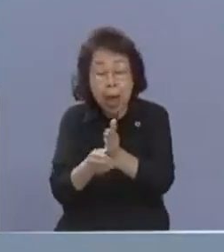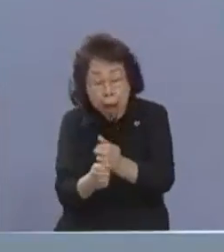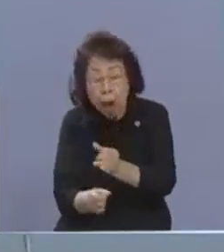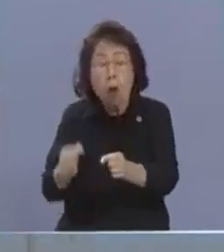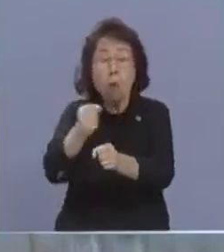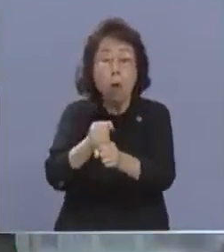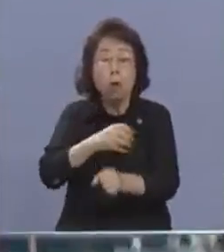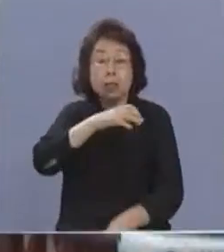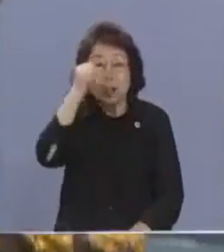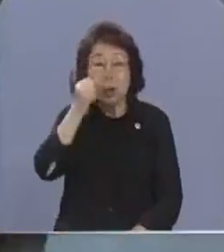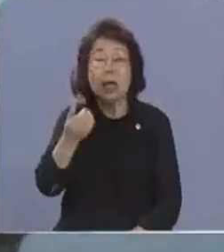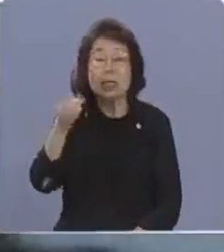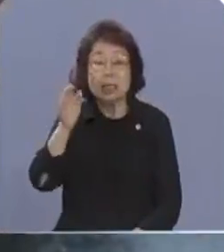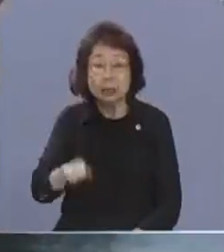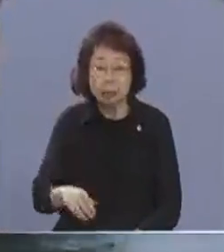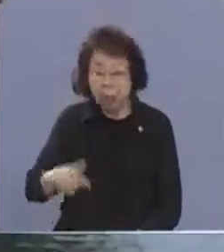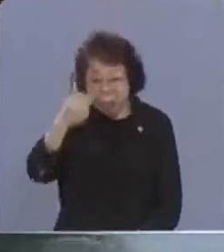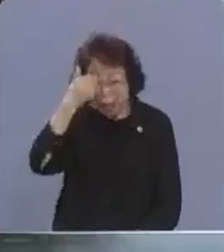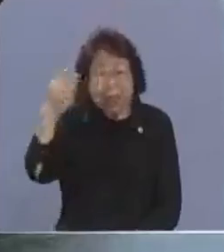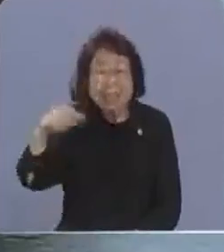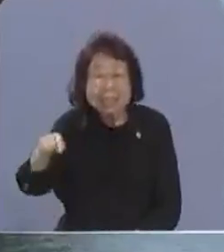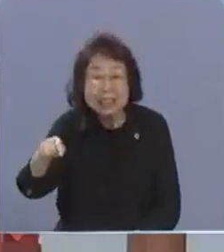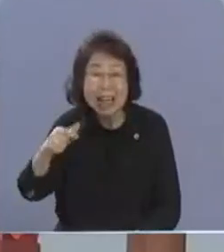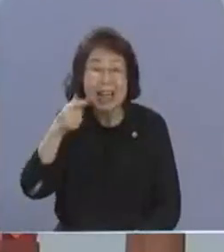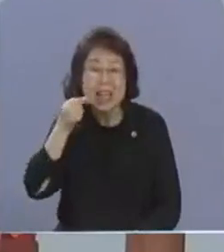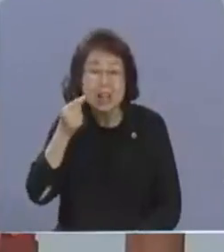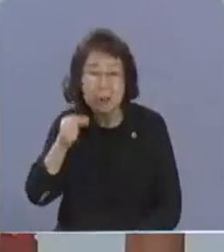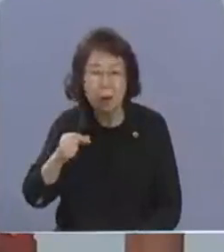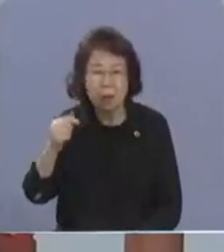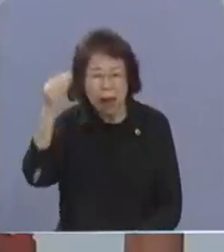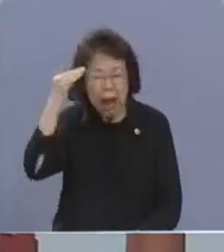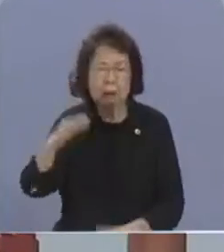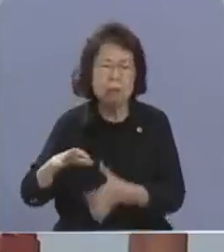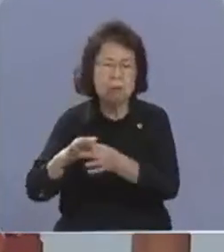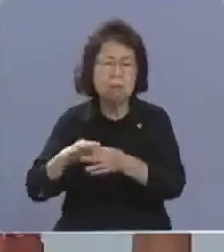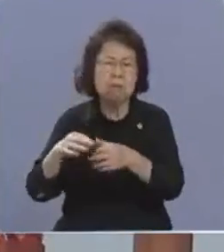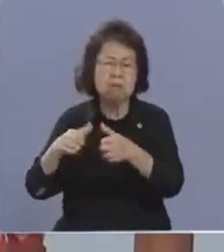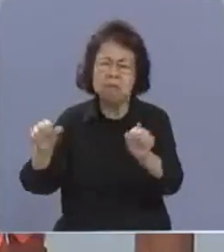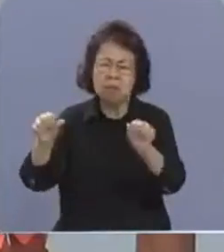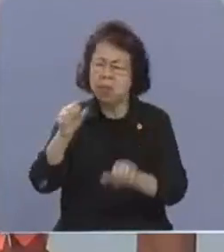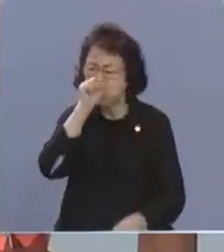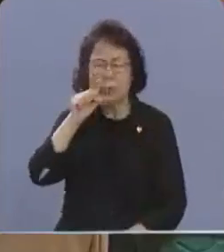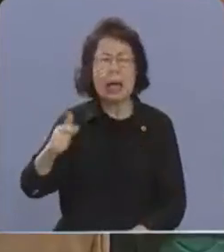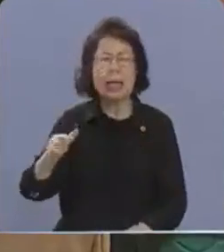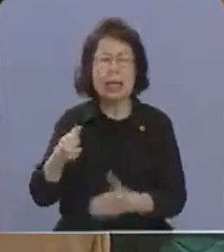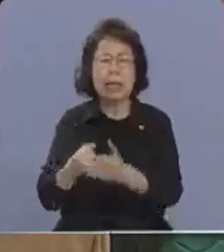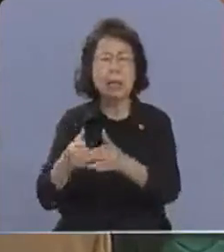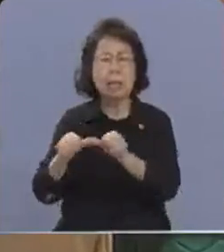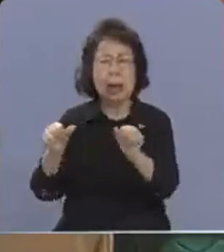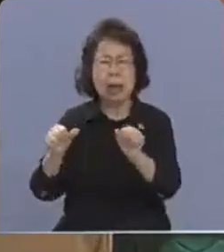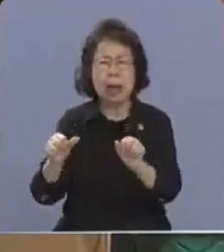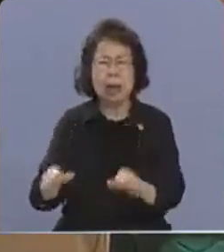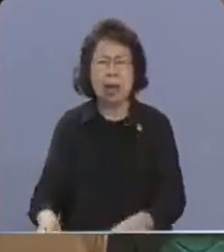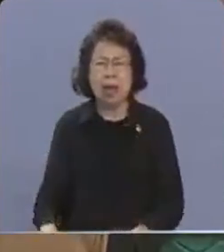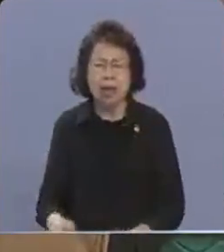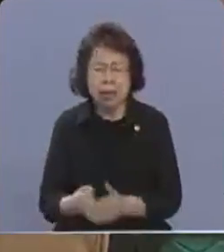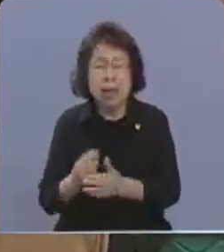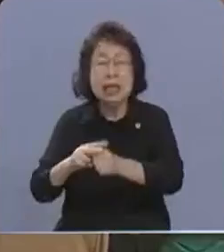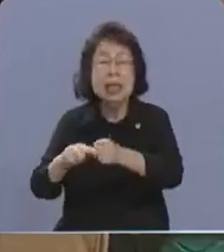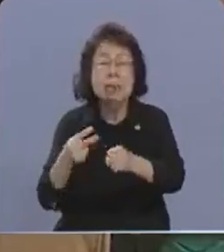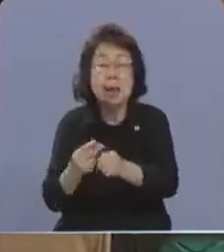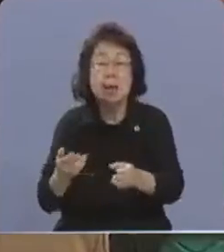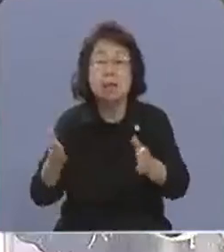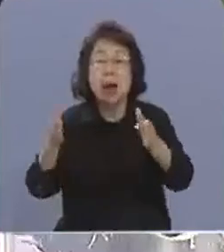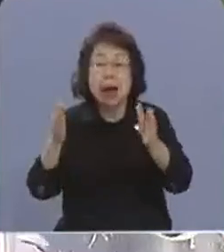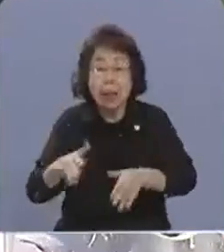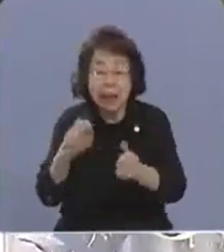데 성공했지만 당시 한일 관계가 나빠져 일본 쓰시마 이팡이 무산된 겁니다. 때문에 200여 년 만에